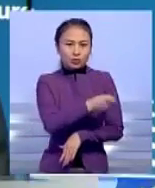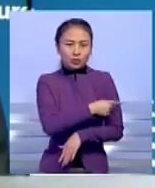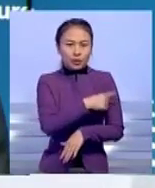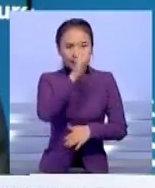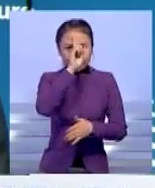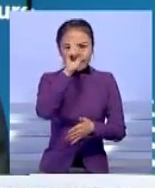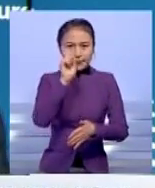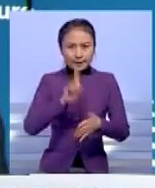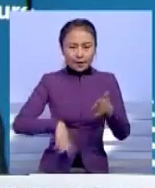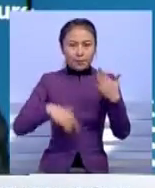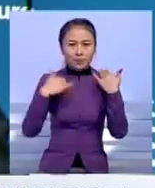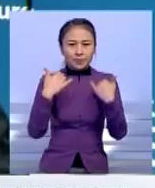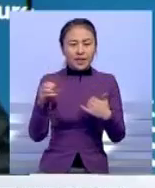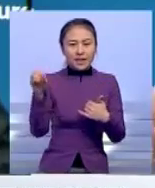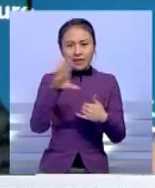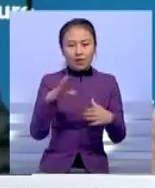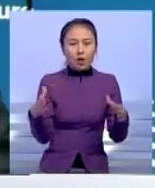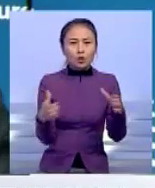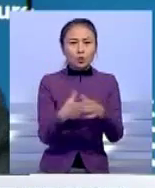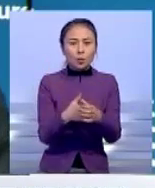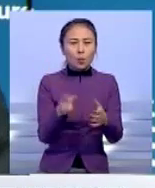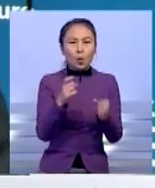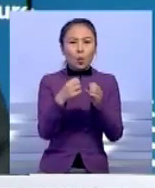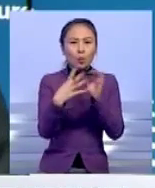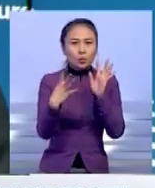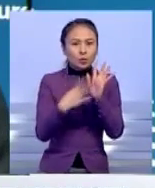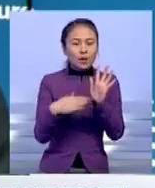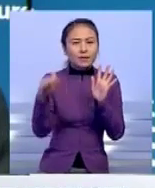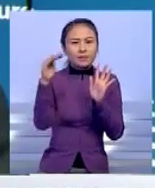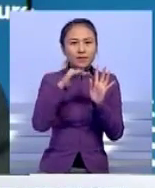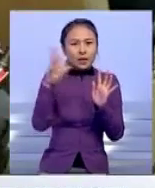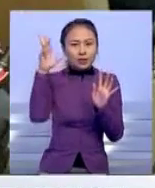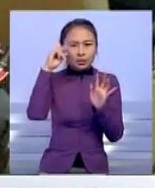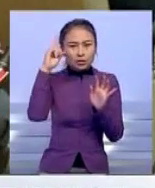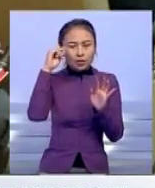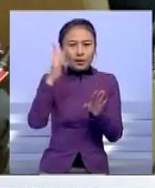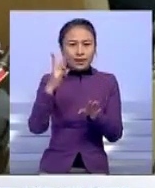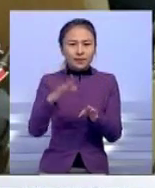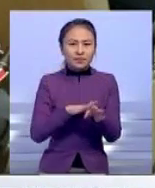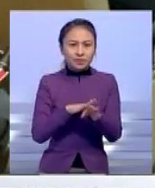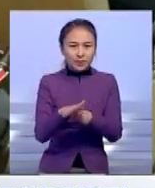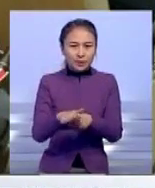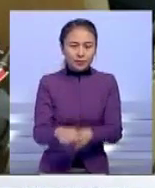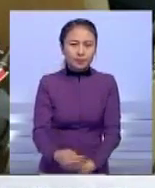сенемін. Бірақ ол Еуротоптың ақпан айының 19 күнгі кездесуіне дейін жүзеге асуы тиіс.